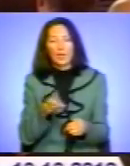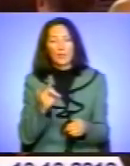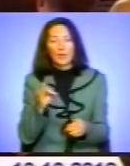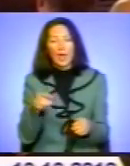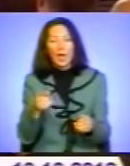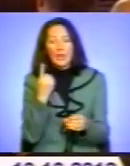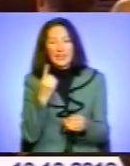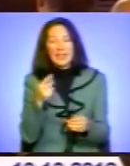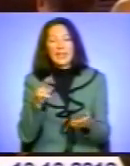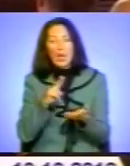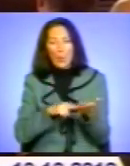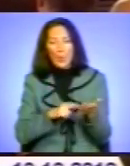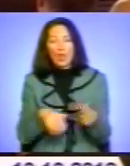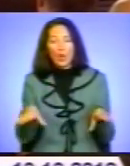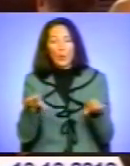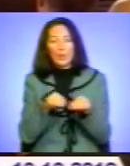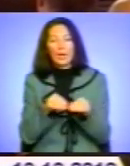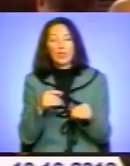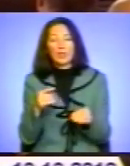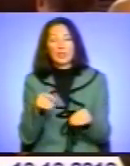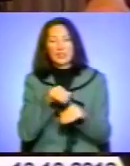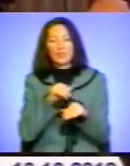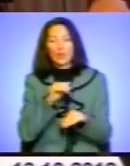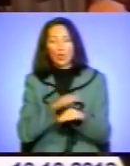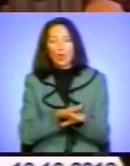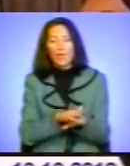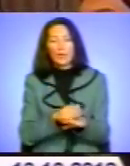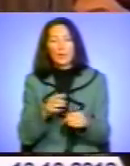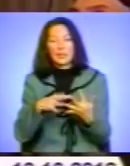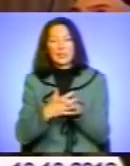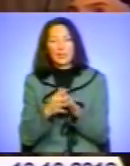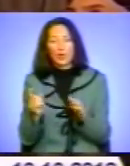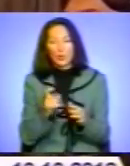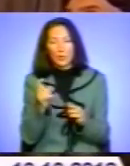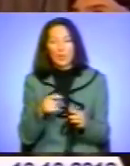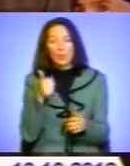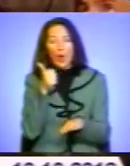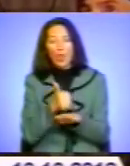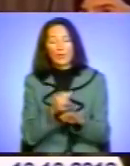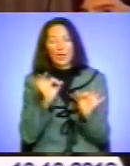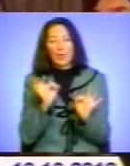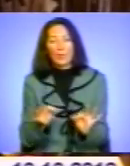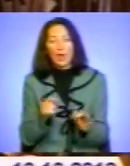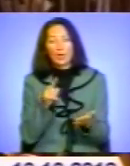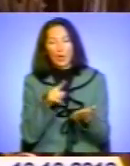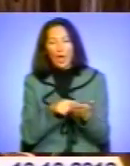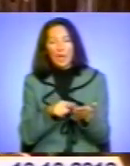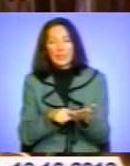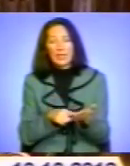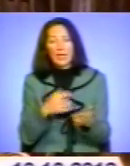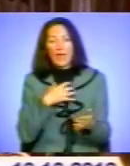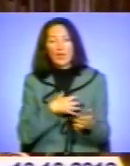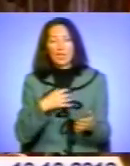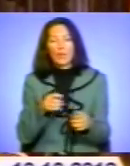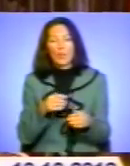податок об'єднали з фіксованим сільськогосподарським. Головне, на думку експертів, правильно розставити акценти. Важливим кроком вважають запровадження податку